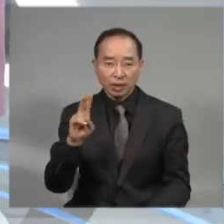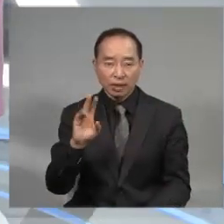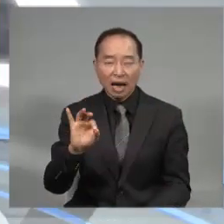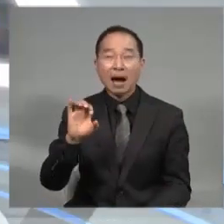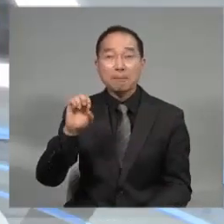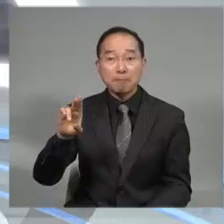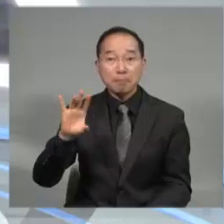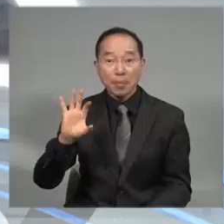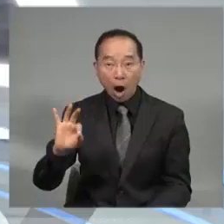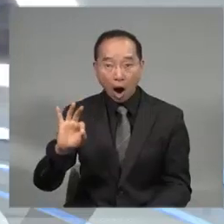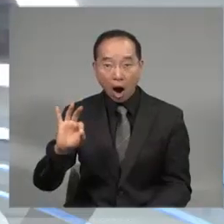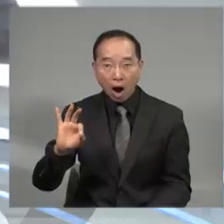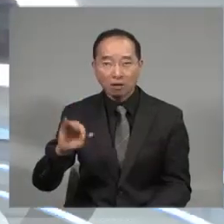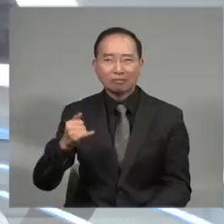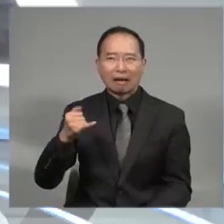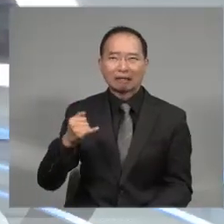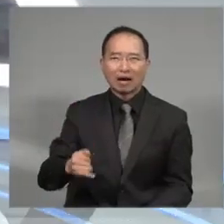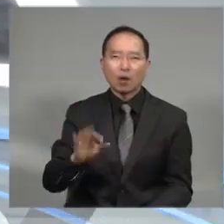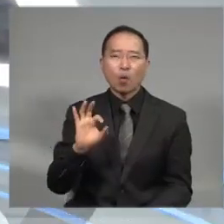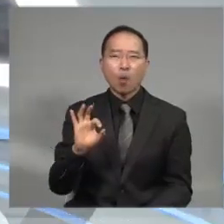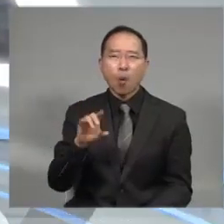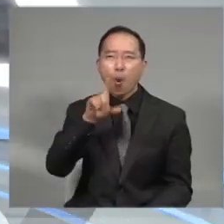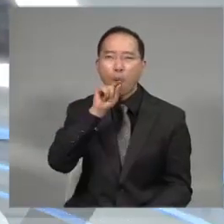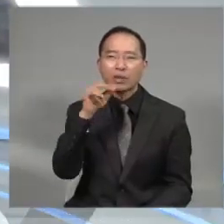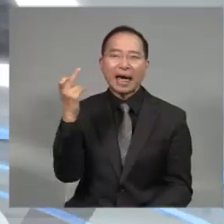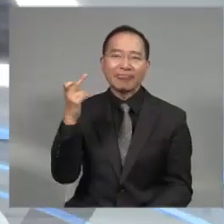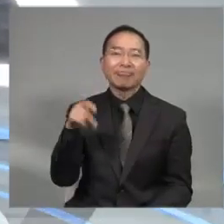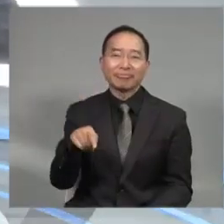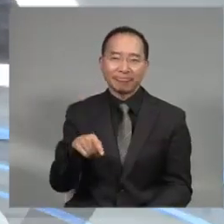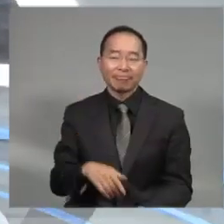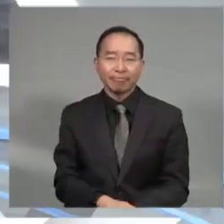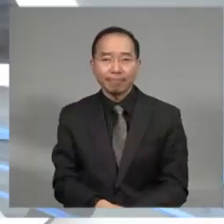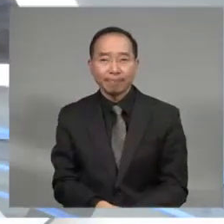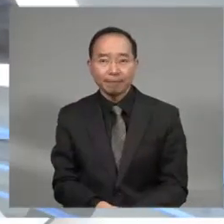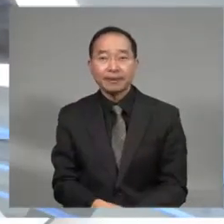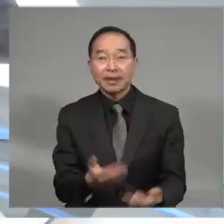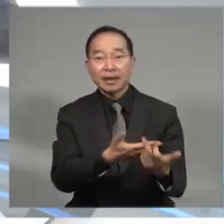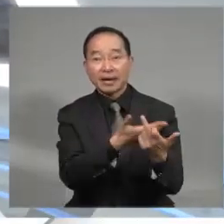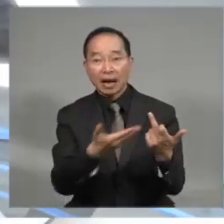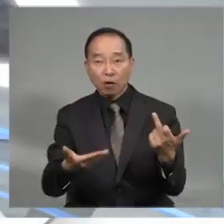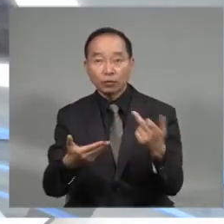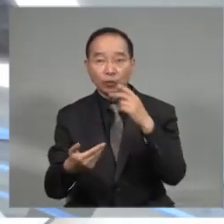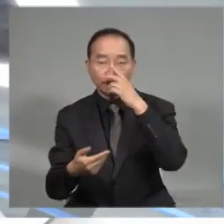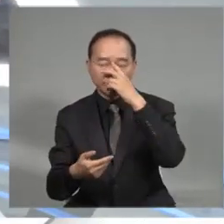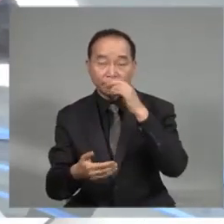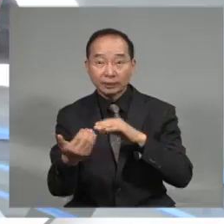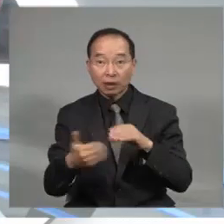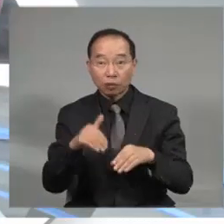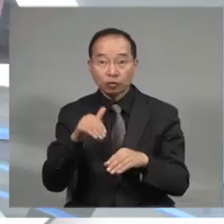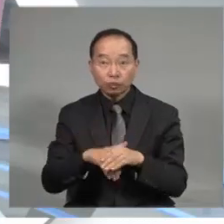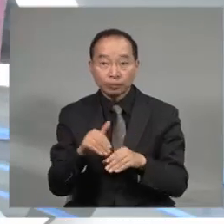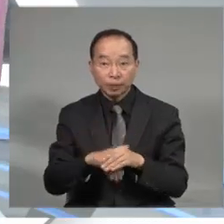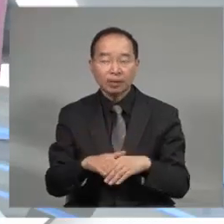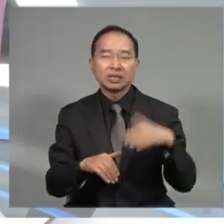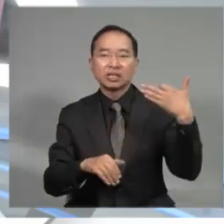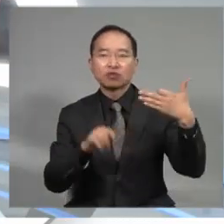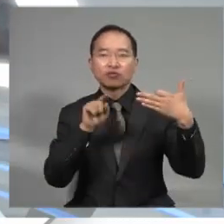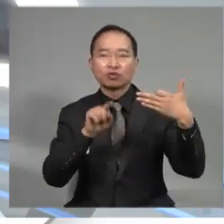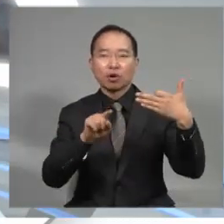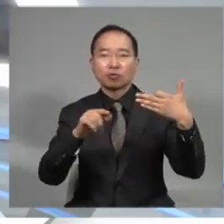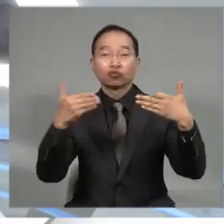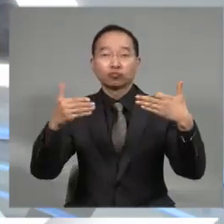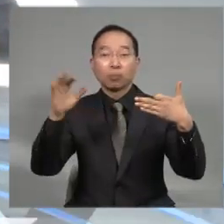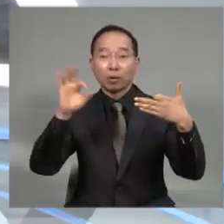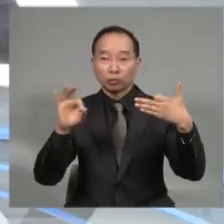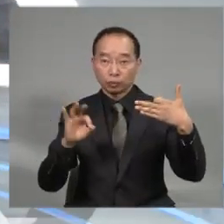최저는 오산시 나왔습니다. 네, 강원도입니다. 1일차 사전투표율